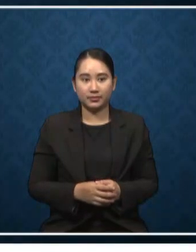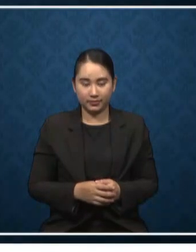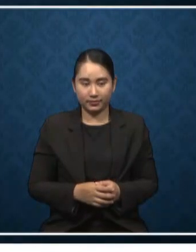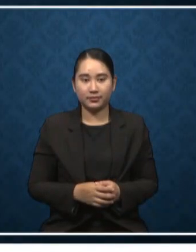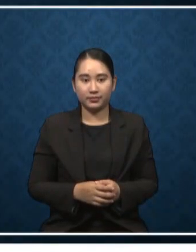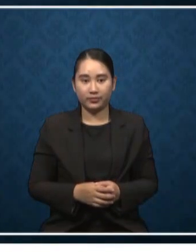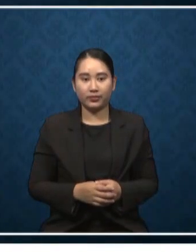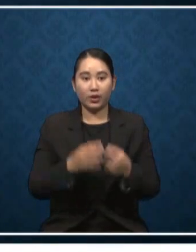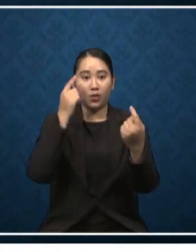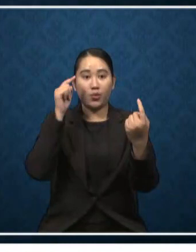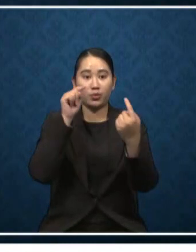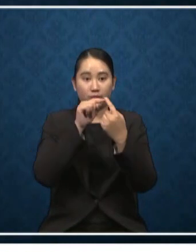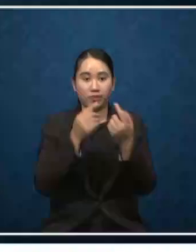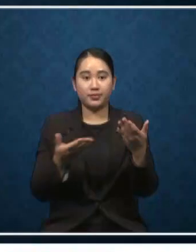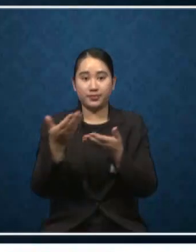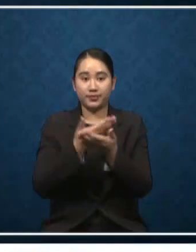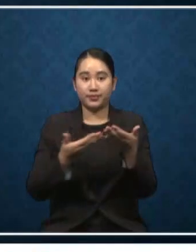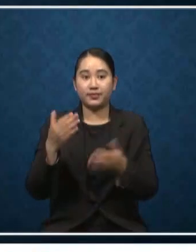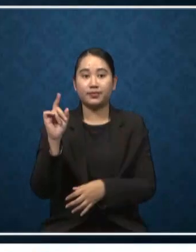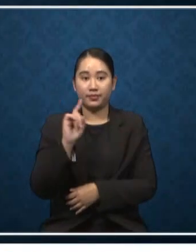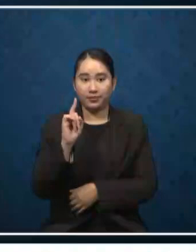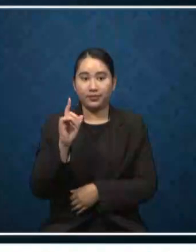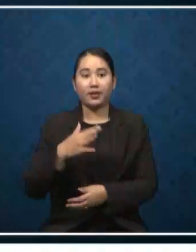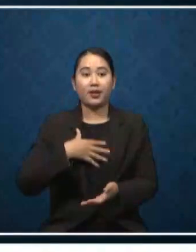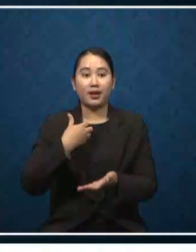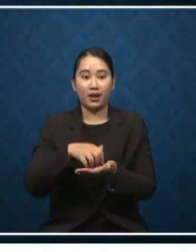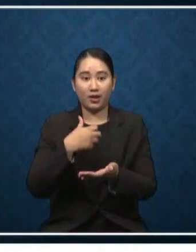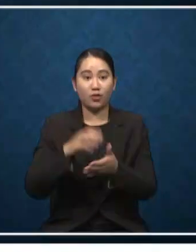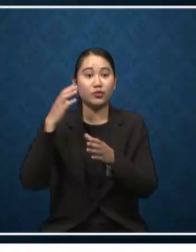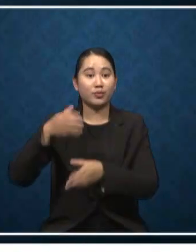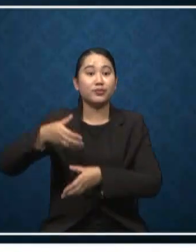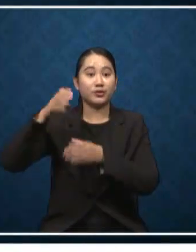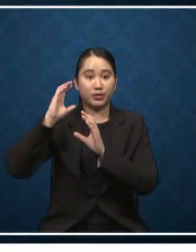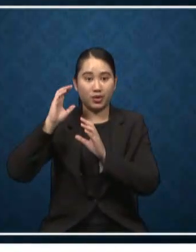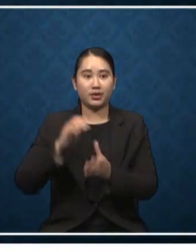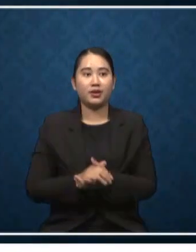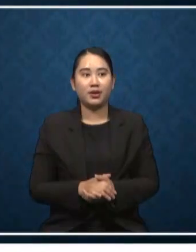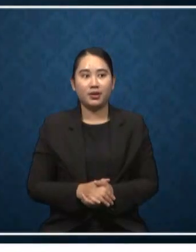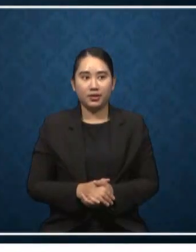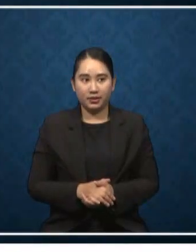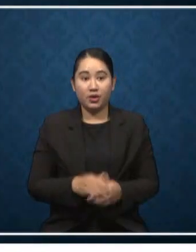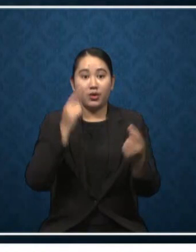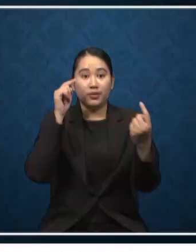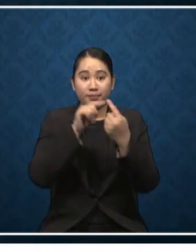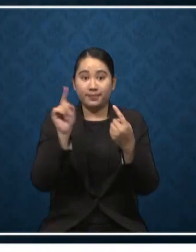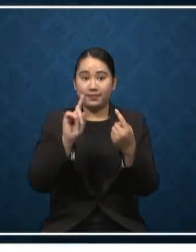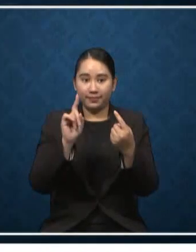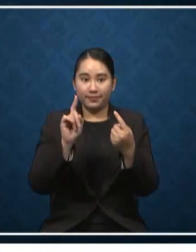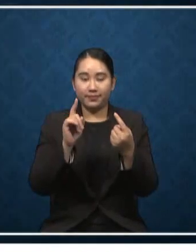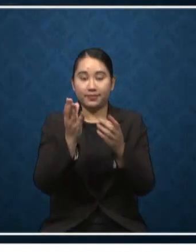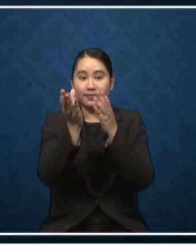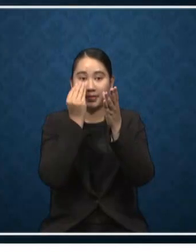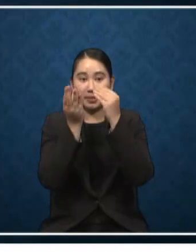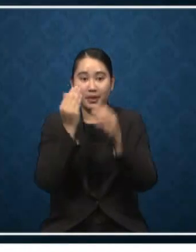วัตถูประสงคของการภิจนาศึษาครับกขำเรีนเพิบทวนเขๆนะครับอัี้ก็เพื่อที่จะให้ทราบถึง